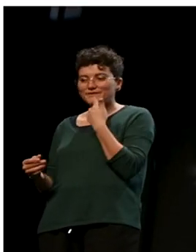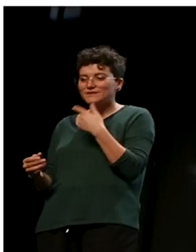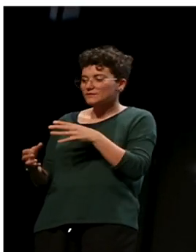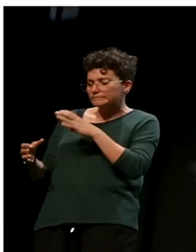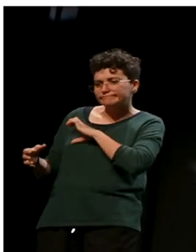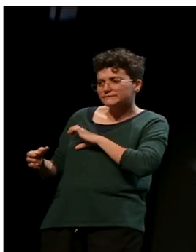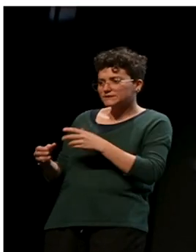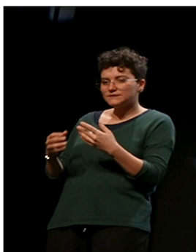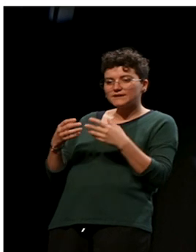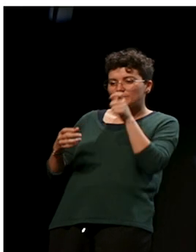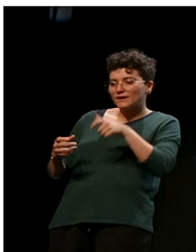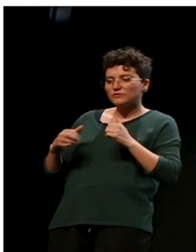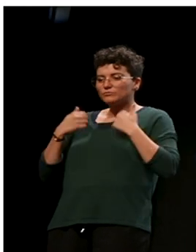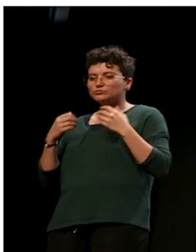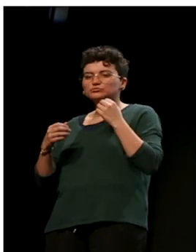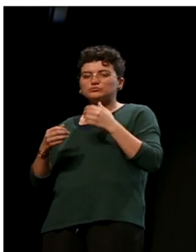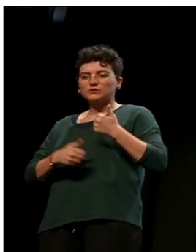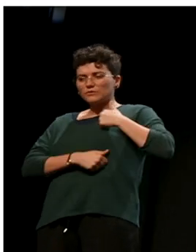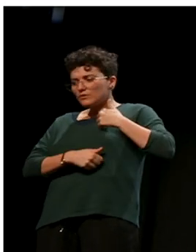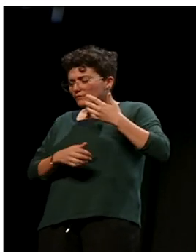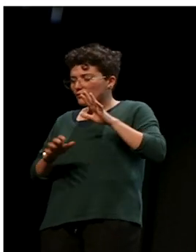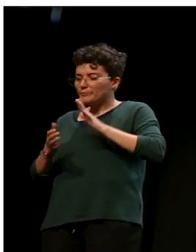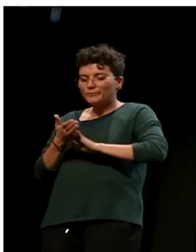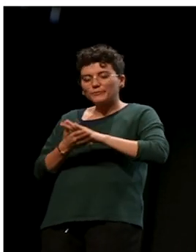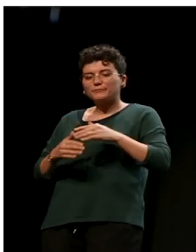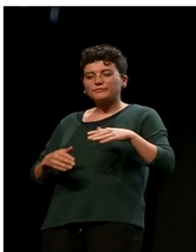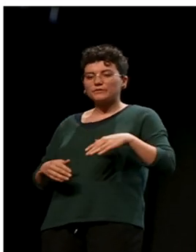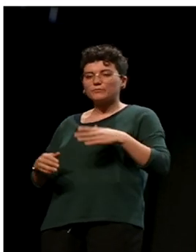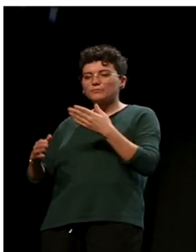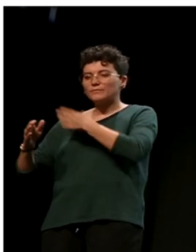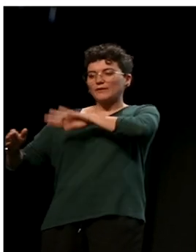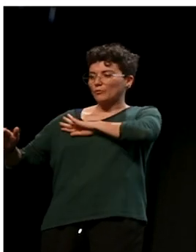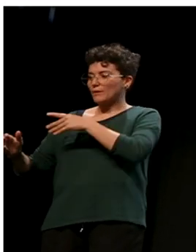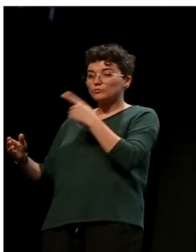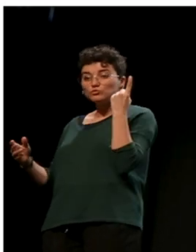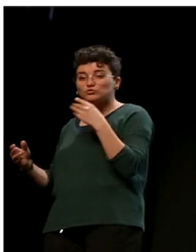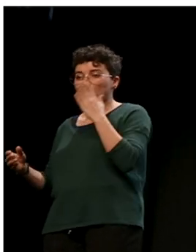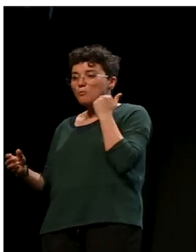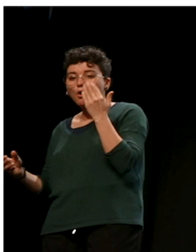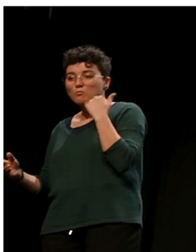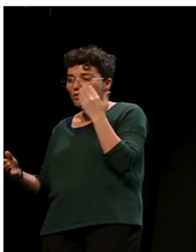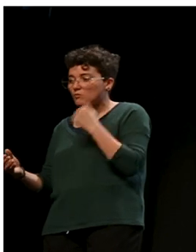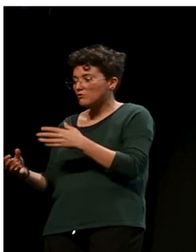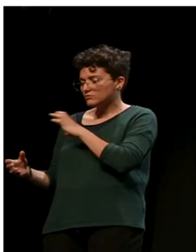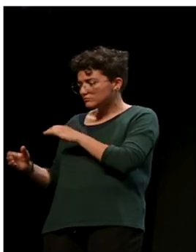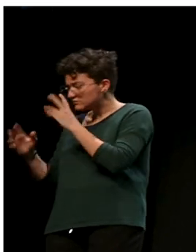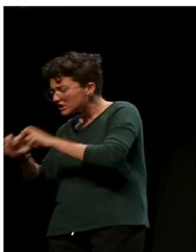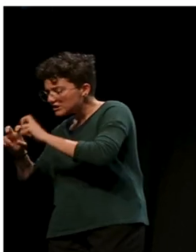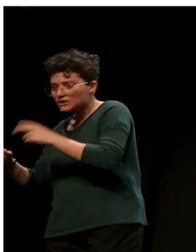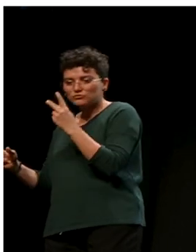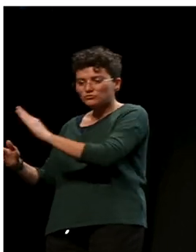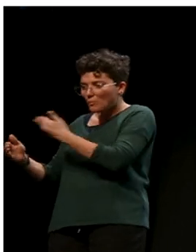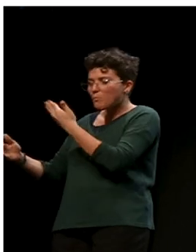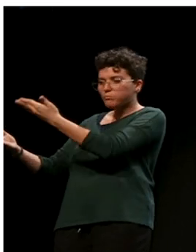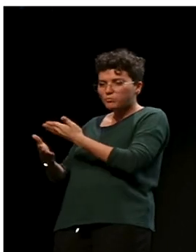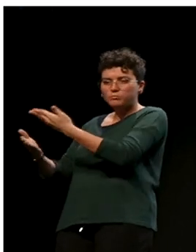quelque part, je trouve que l'IA met en exergue un peu des défauts sociétaux comme ça, de sexualisation, de sexisme,